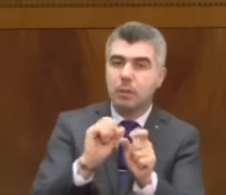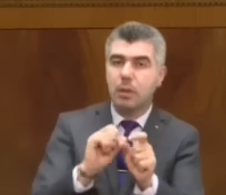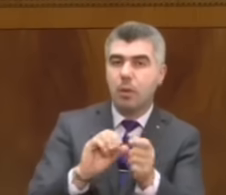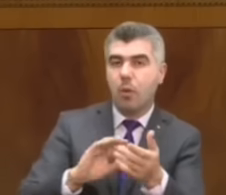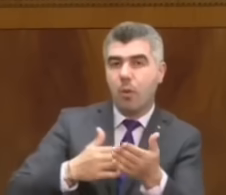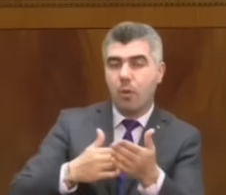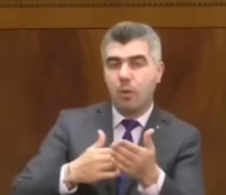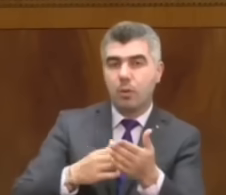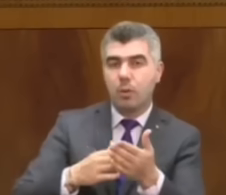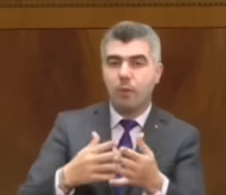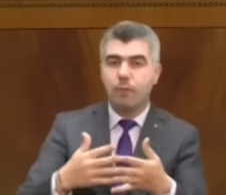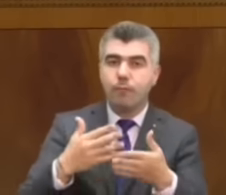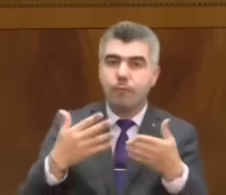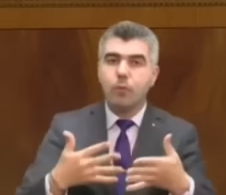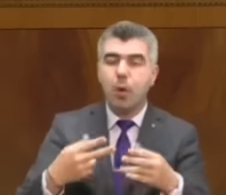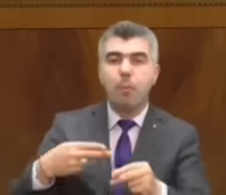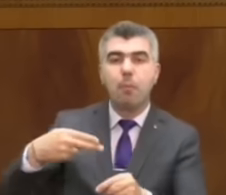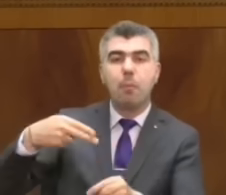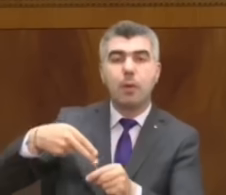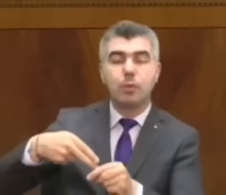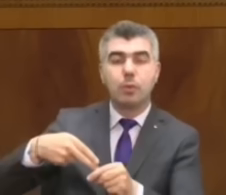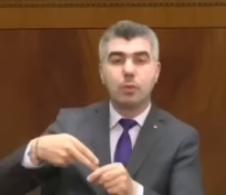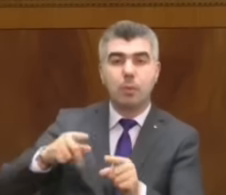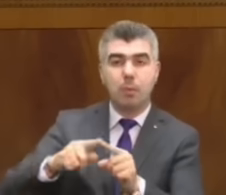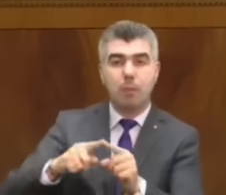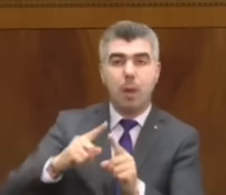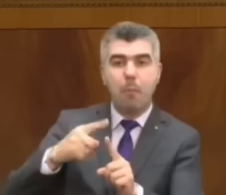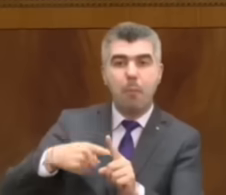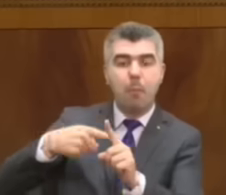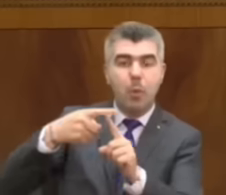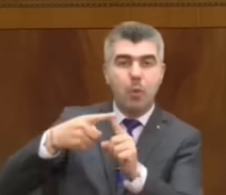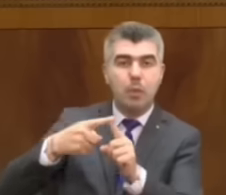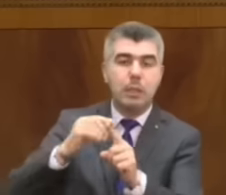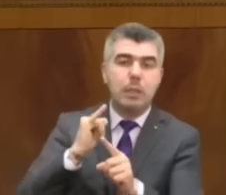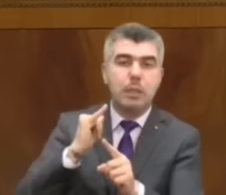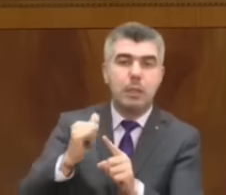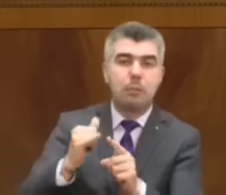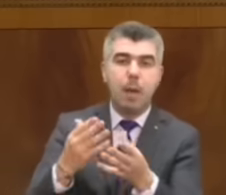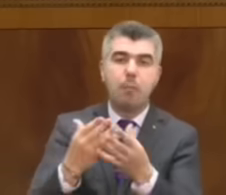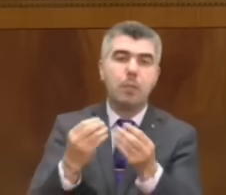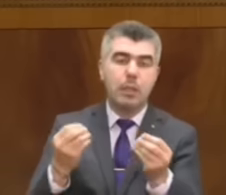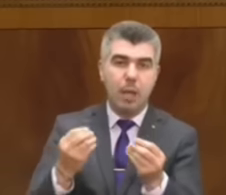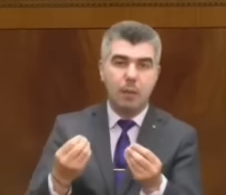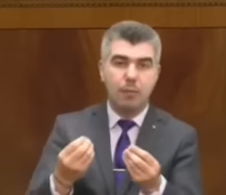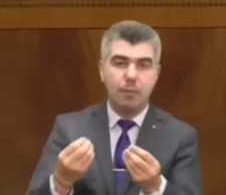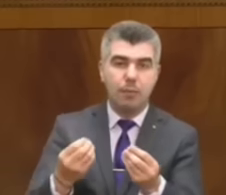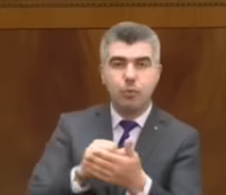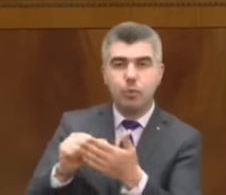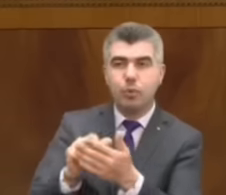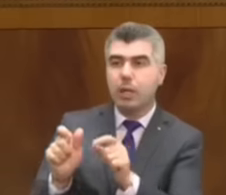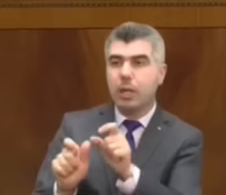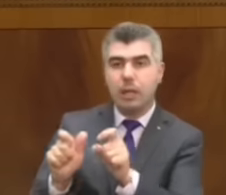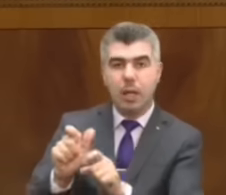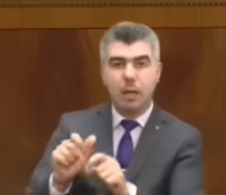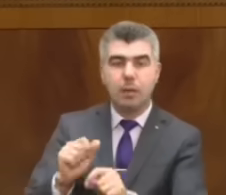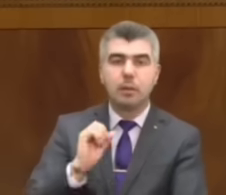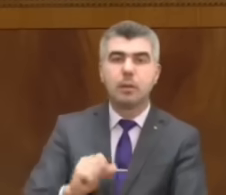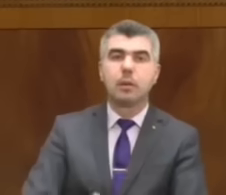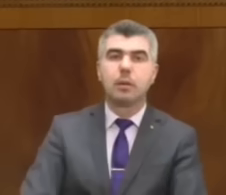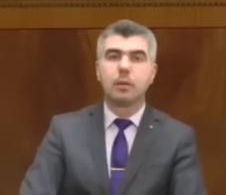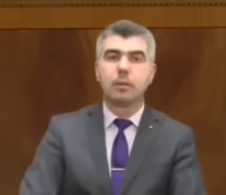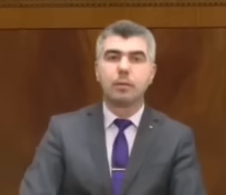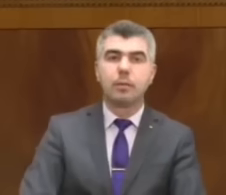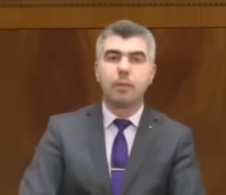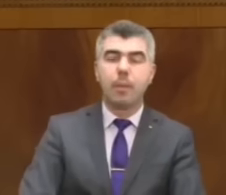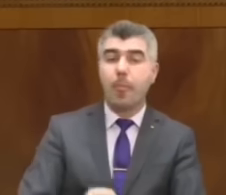السوق المحروقات اللي كانت سبب رئيسي في الغلاء ديال واحد العدد ديال المواد وديال الاسعار. حجر